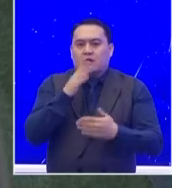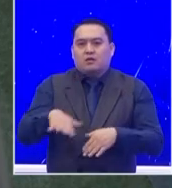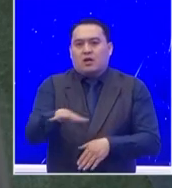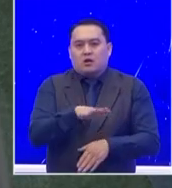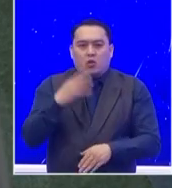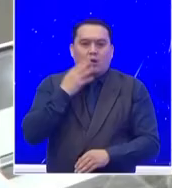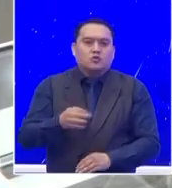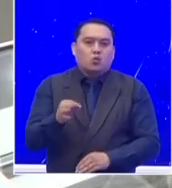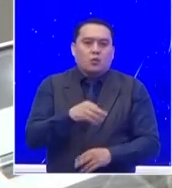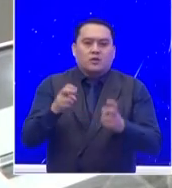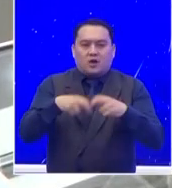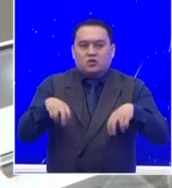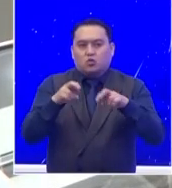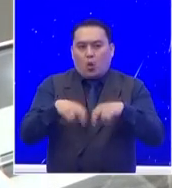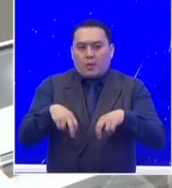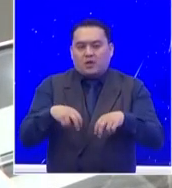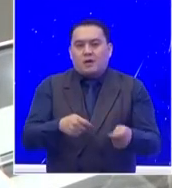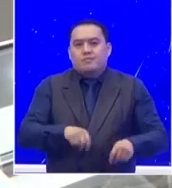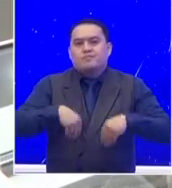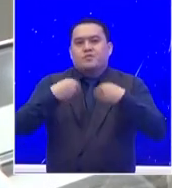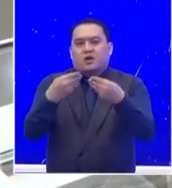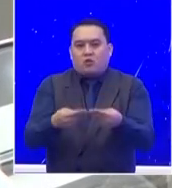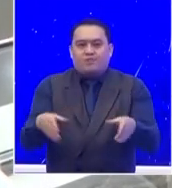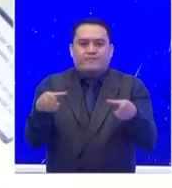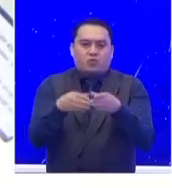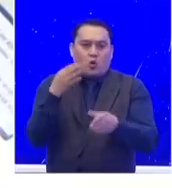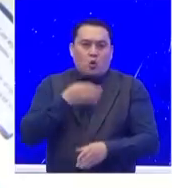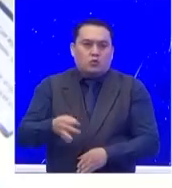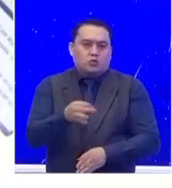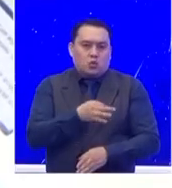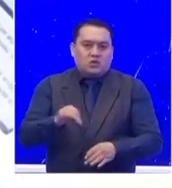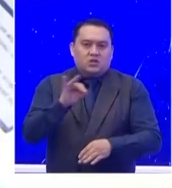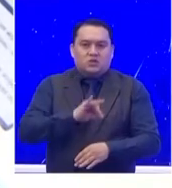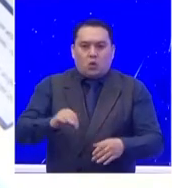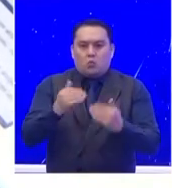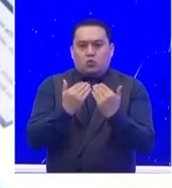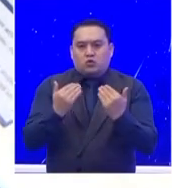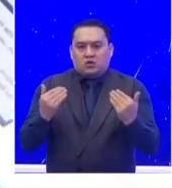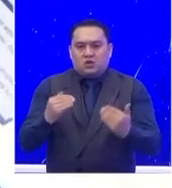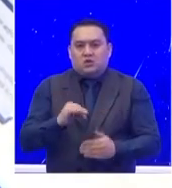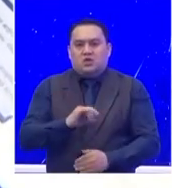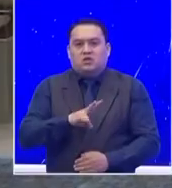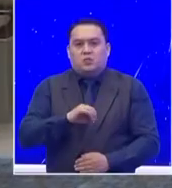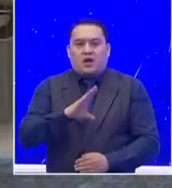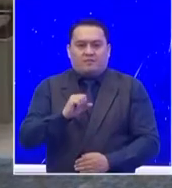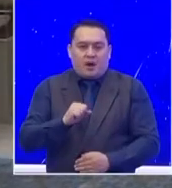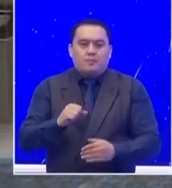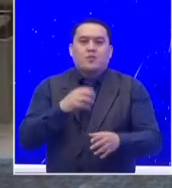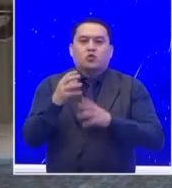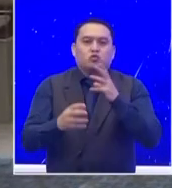территории Семеречья в ходе раскопок. Их передали в фонд Алматинского областного историко-краеведческого музея имени